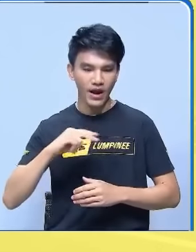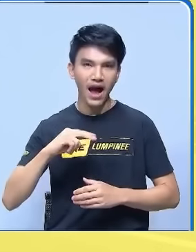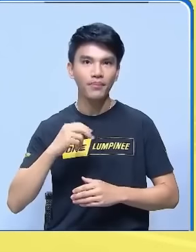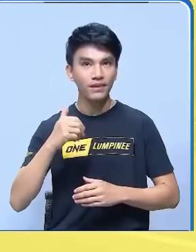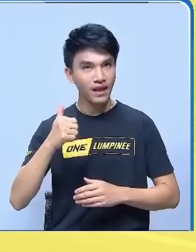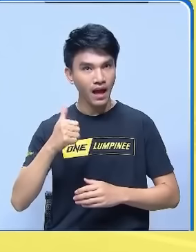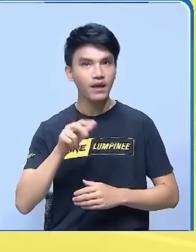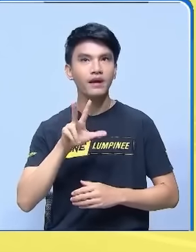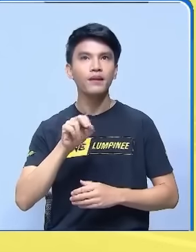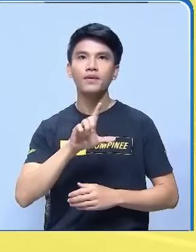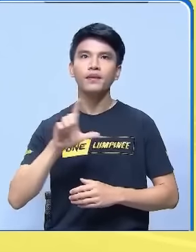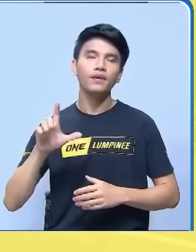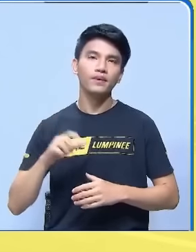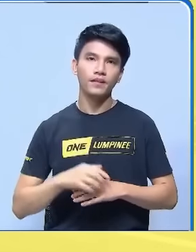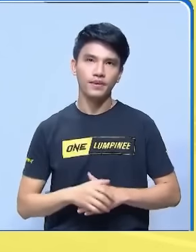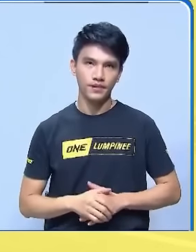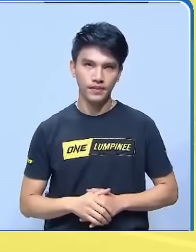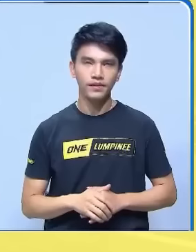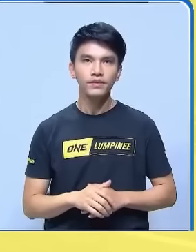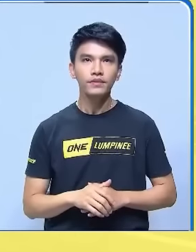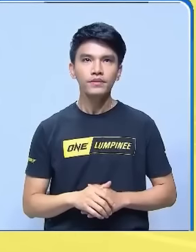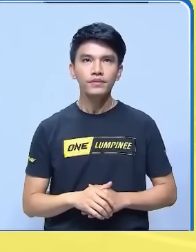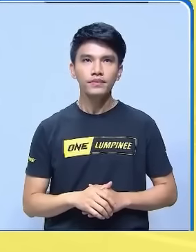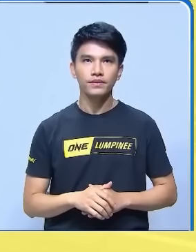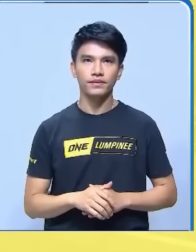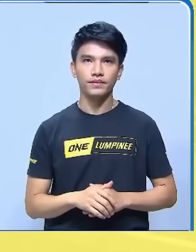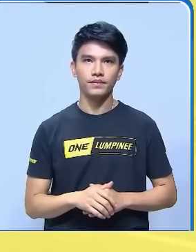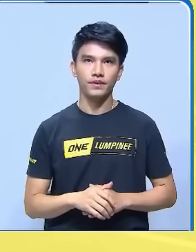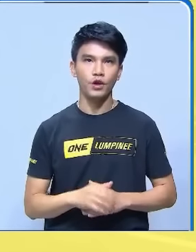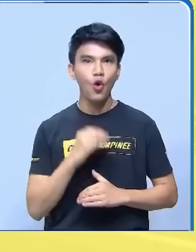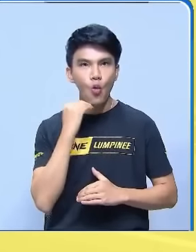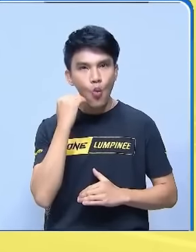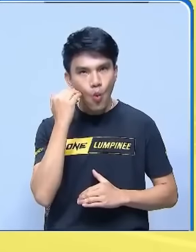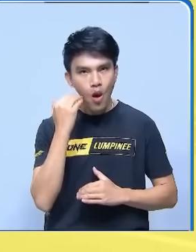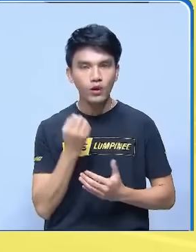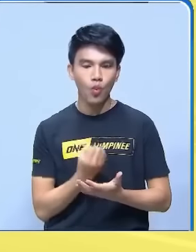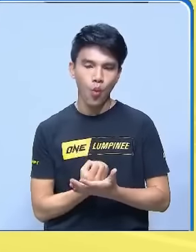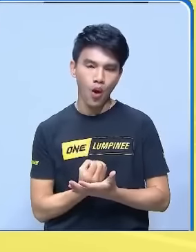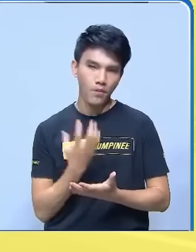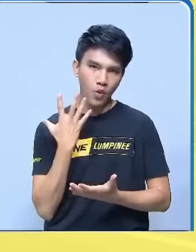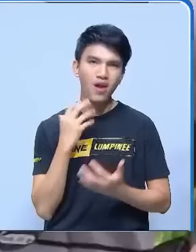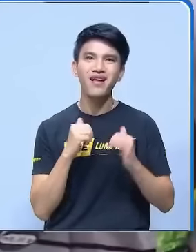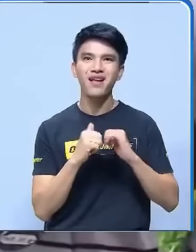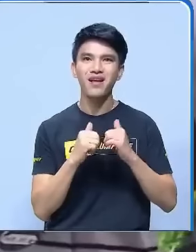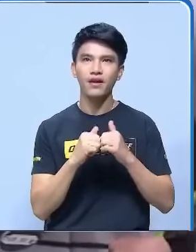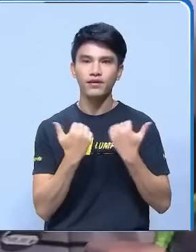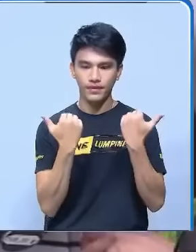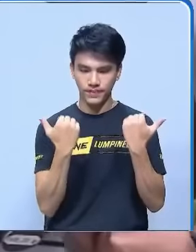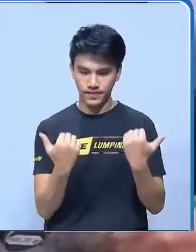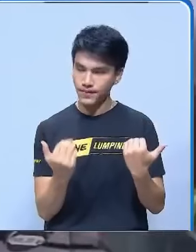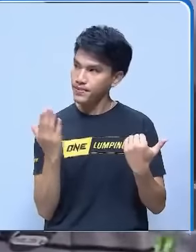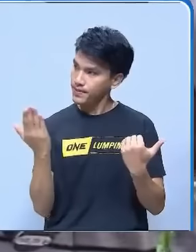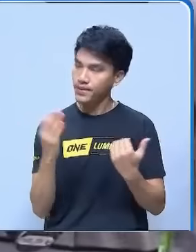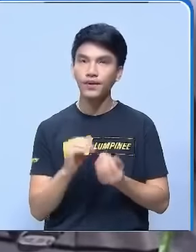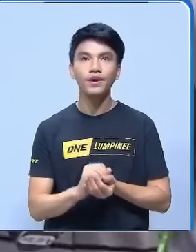กว่า30 ล้านบาทอีกด้วยนะคะ ขณะที่คอนเทนต์ที่อวดความร่ำรวยถือเป็นดาบสองคมนะครับทางนายอัจฉริยะเรืองรั